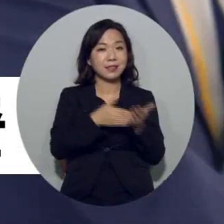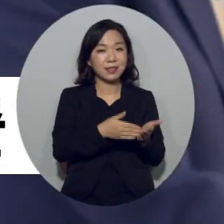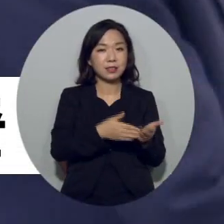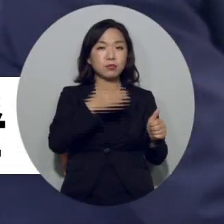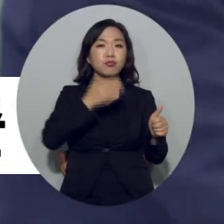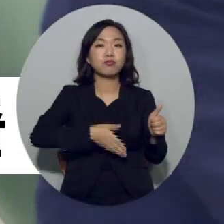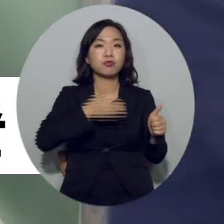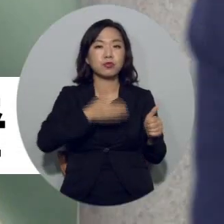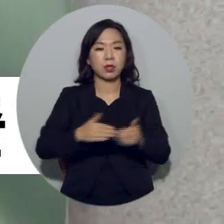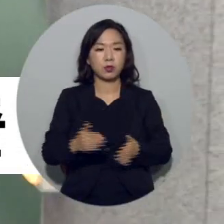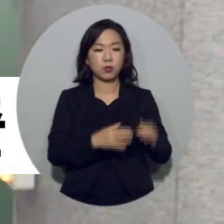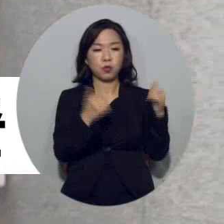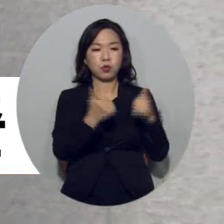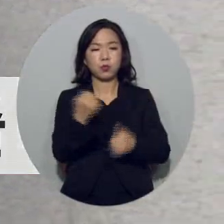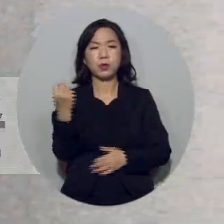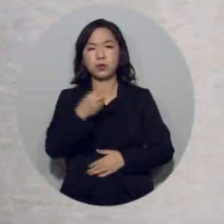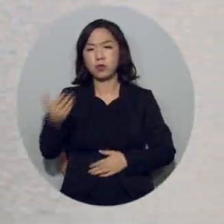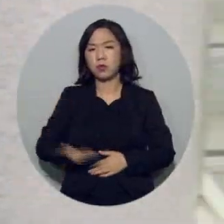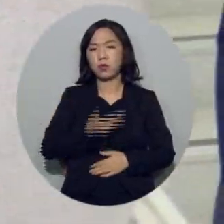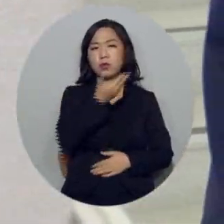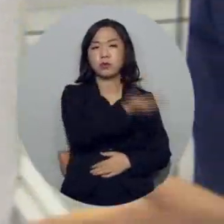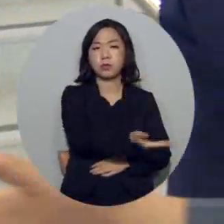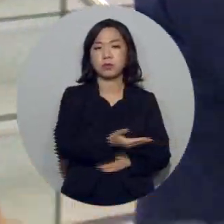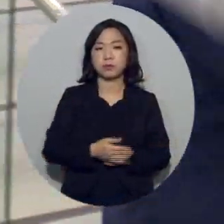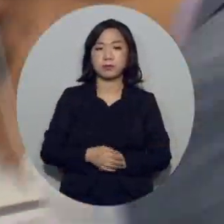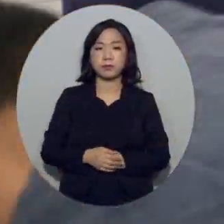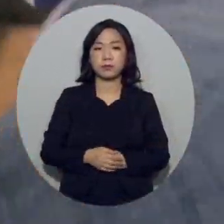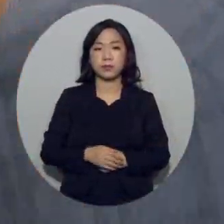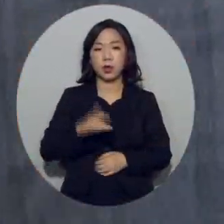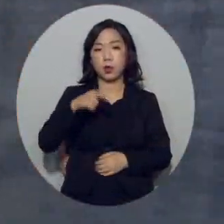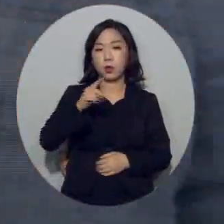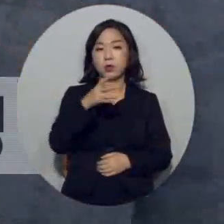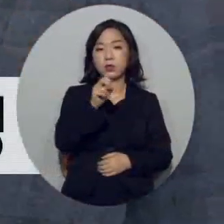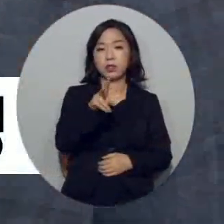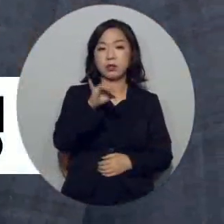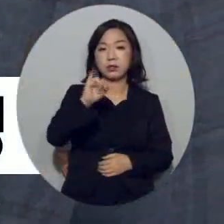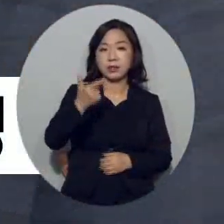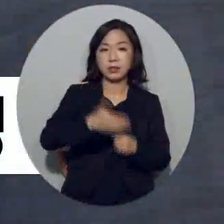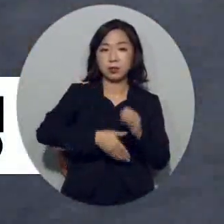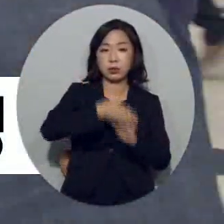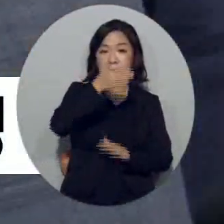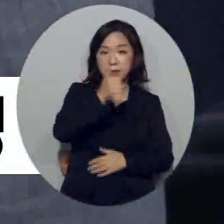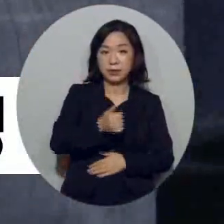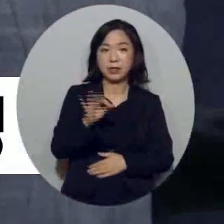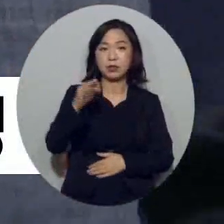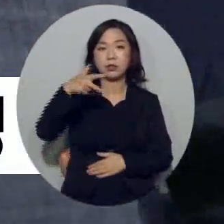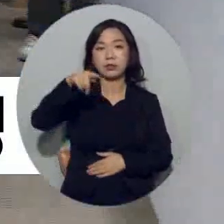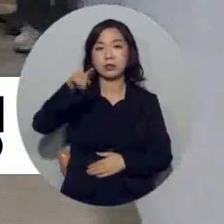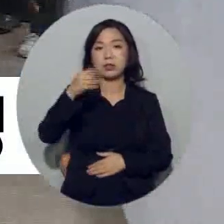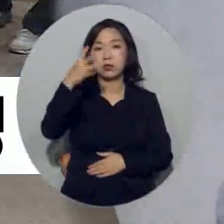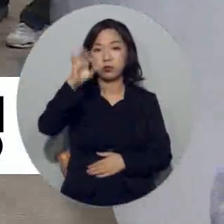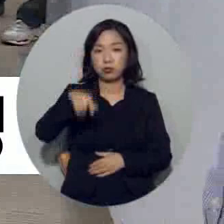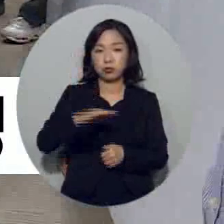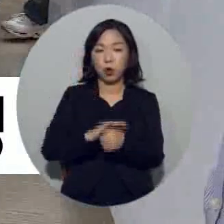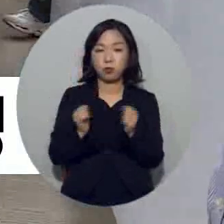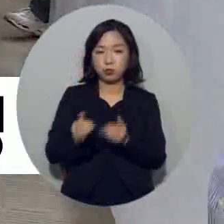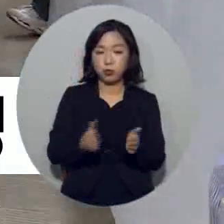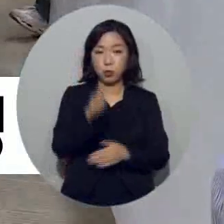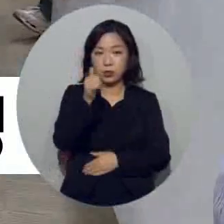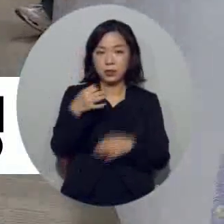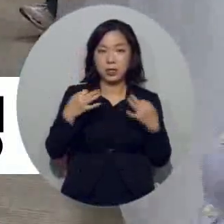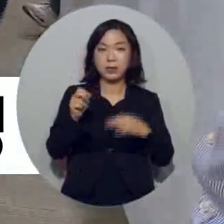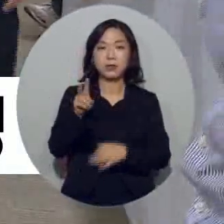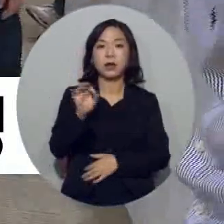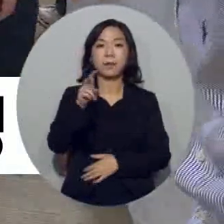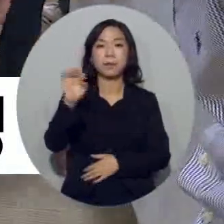도의회에 다시 냈습니다 권영진 대구시장 과 이체로 경상북도지사 김영만 군위군